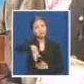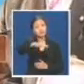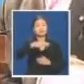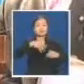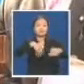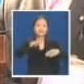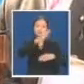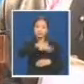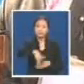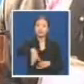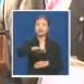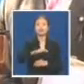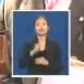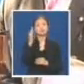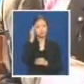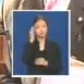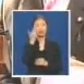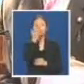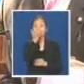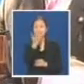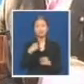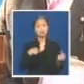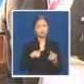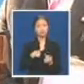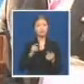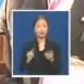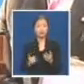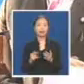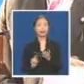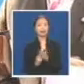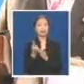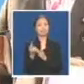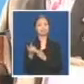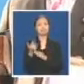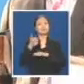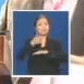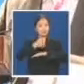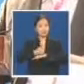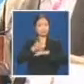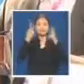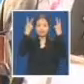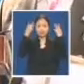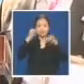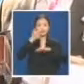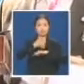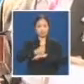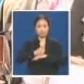นะครับว่าวันที่ผมเข้ามาทำหน้าที่ในฐานะนายกรัฐมนตรี